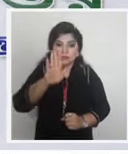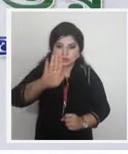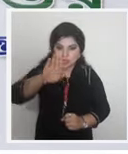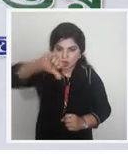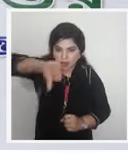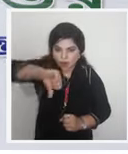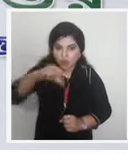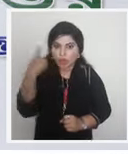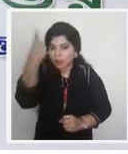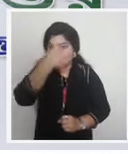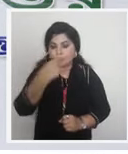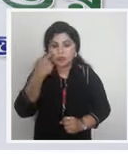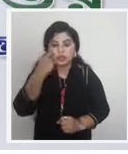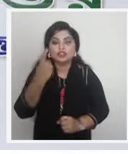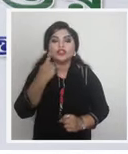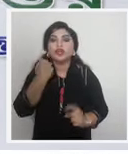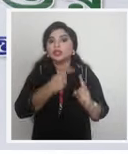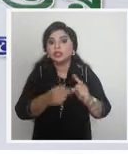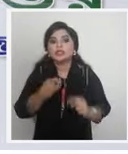98,489 জন।